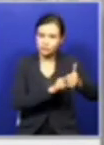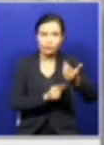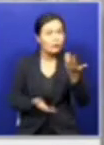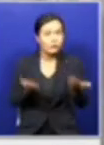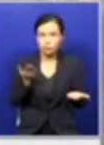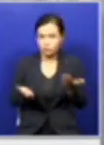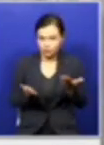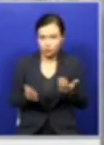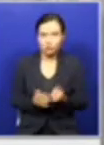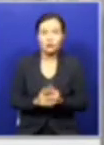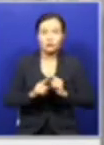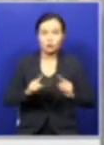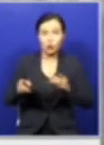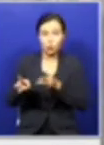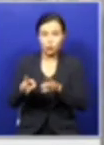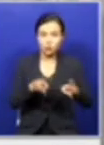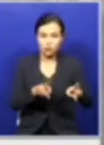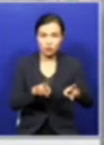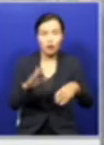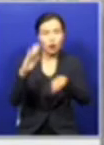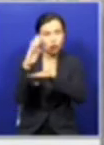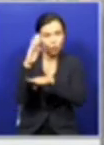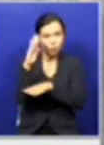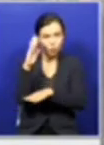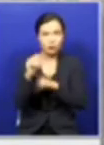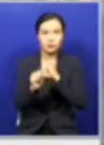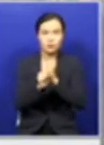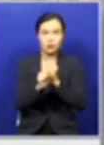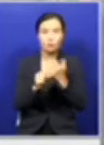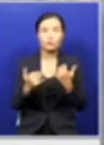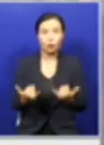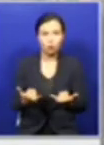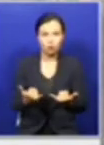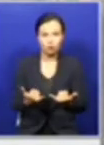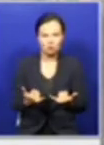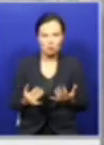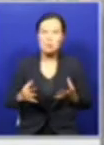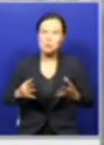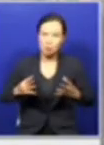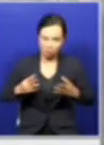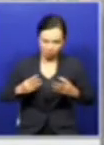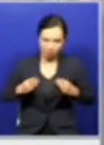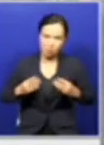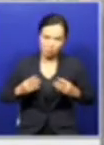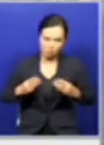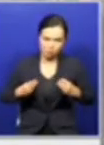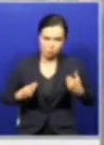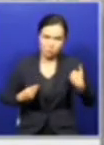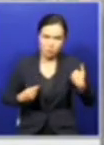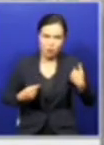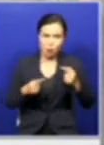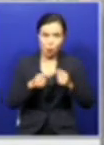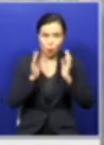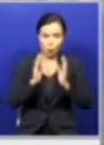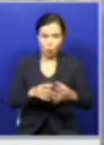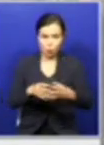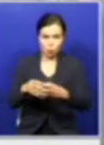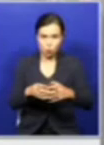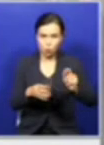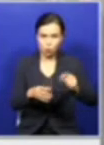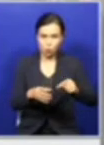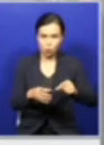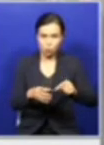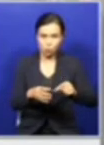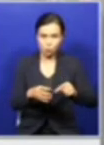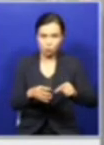ามแต่ช่องทางหรือว่าขบวนการที่ทำอยู่ในขณะนี้ต้องยอมรับครับว่ายังมีคนอีกกลุ่มหนึ่งไม่สามาร